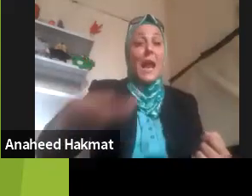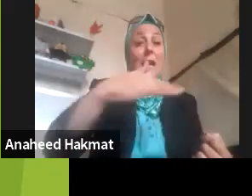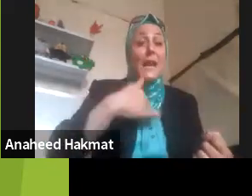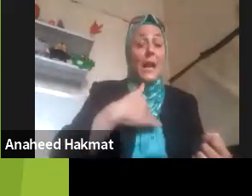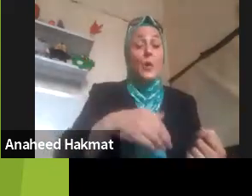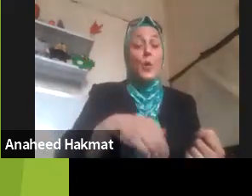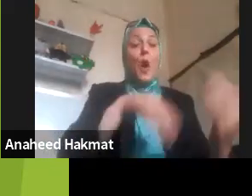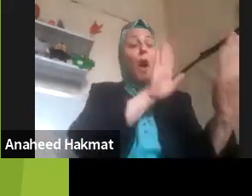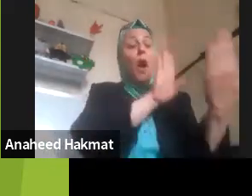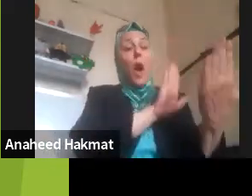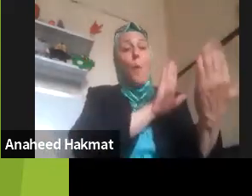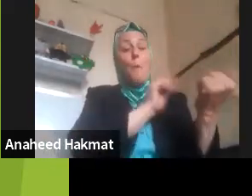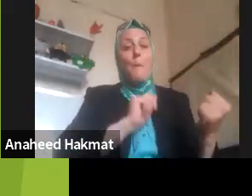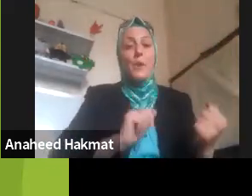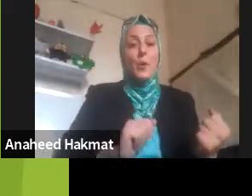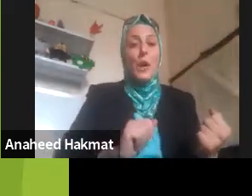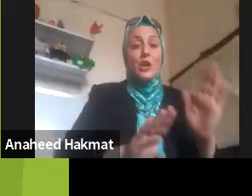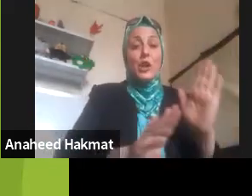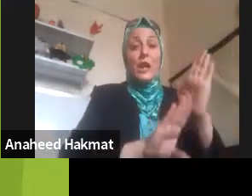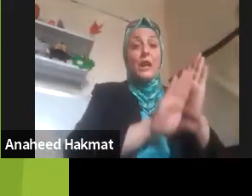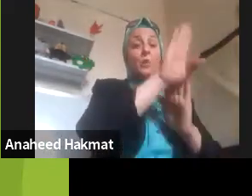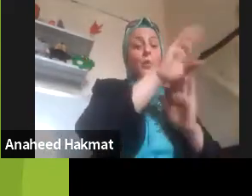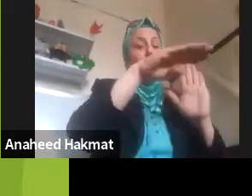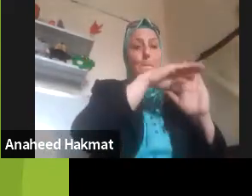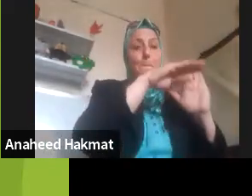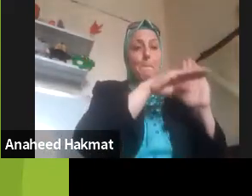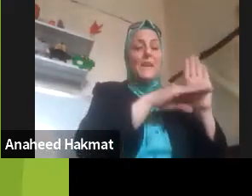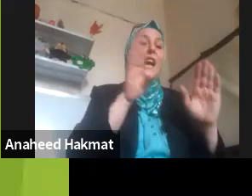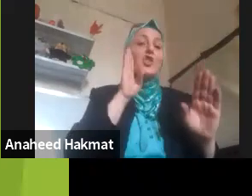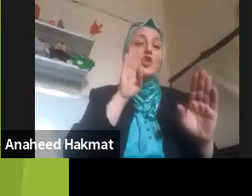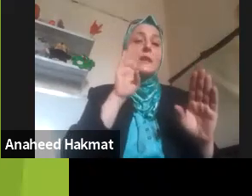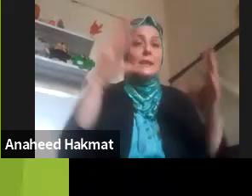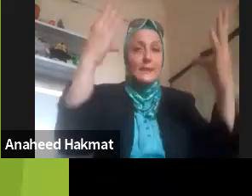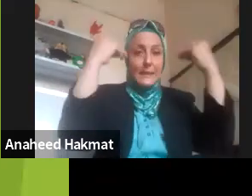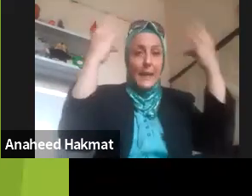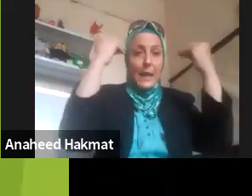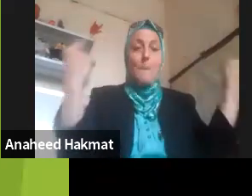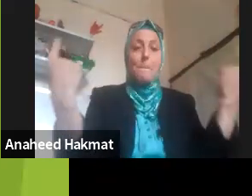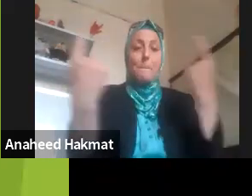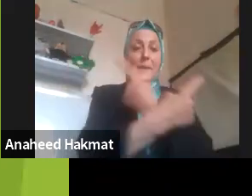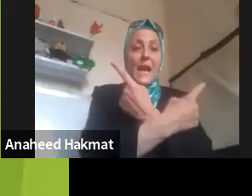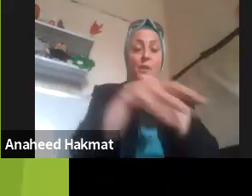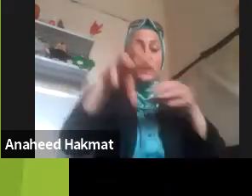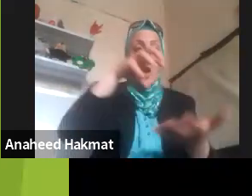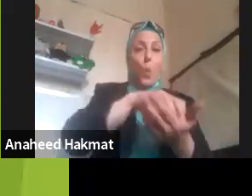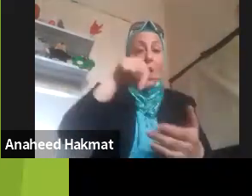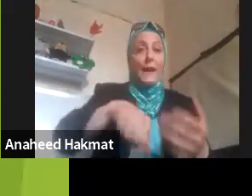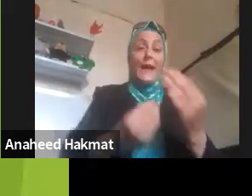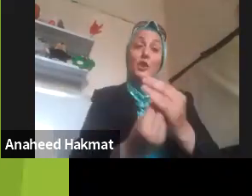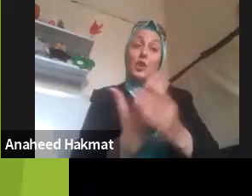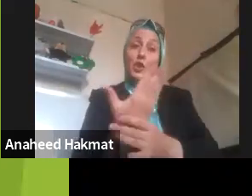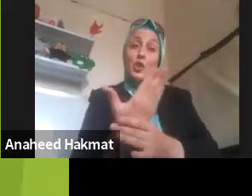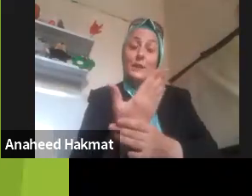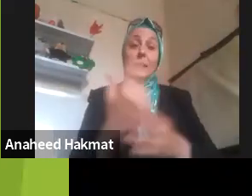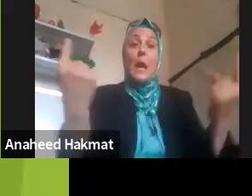بناء منهاج تعلمي يعكس هذا الواقع الجديد، يعكس أبعاد